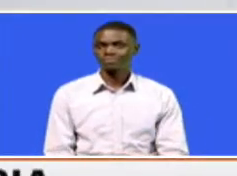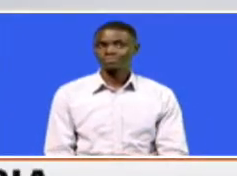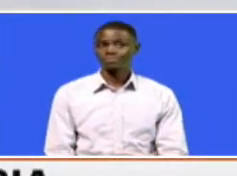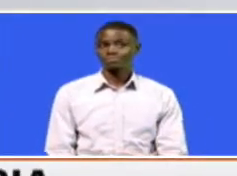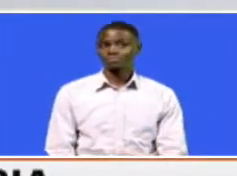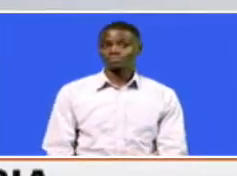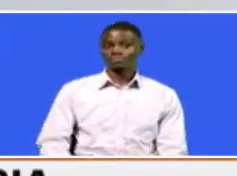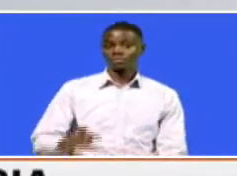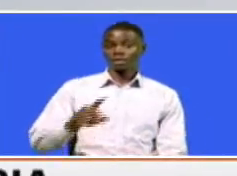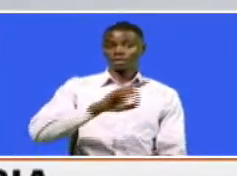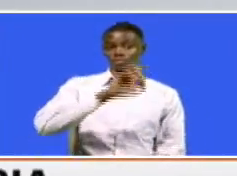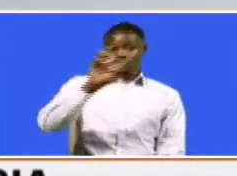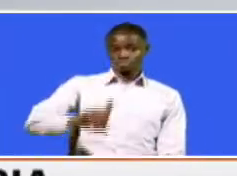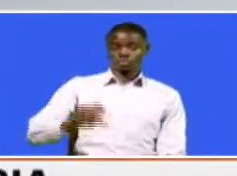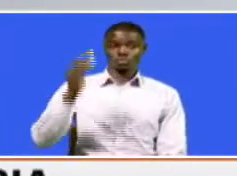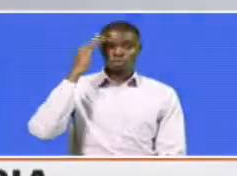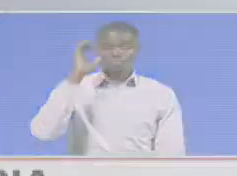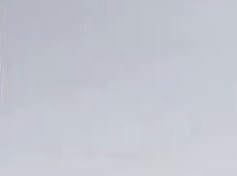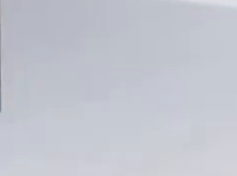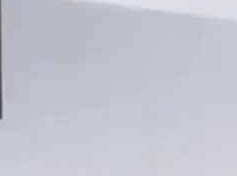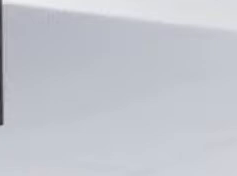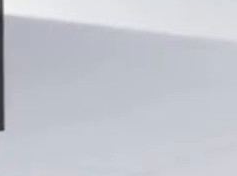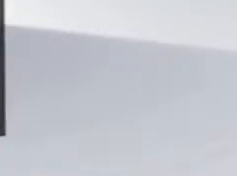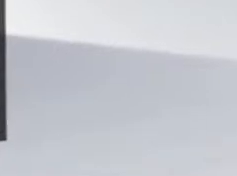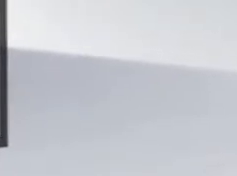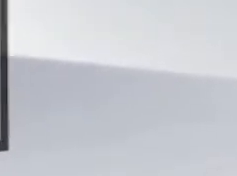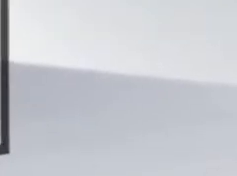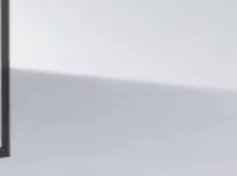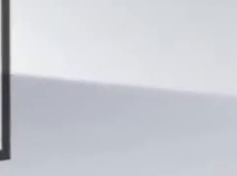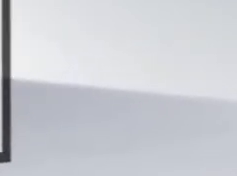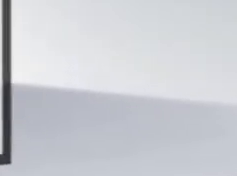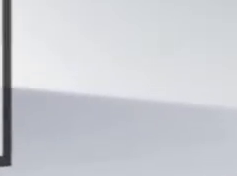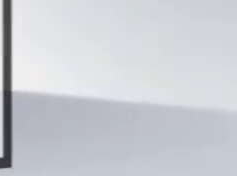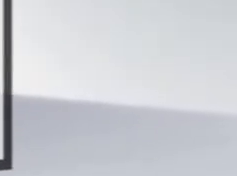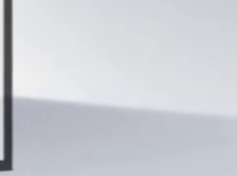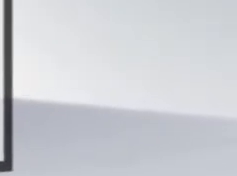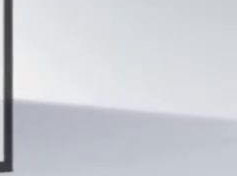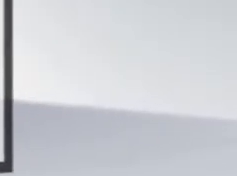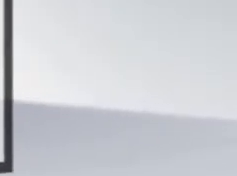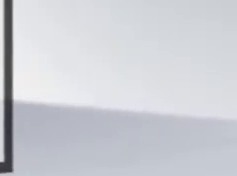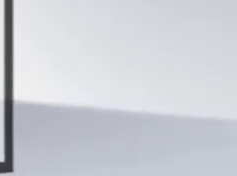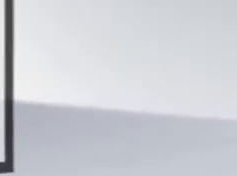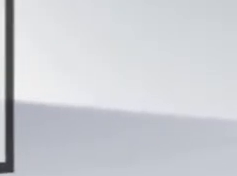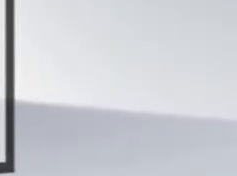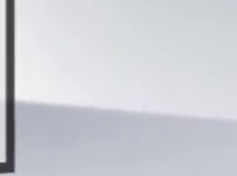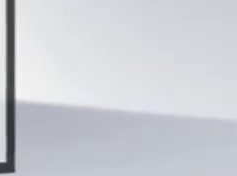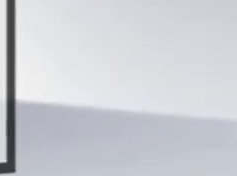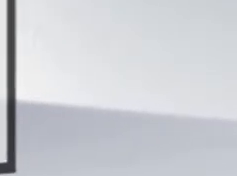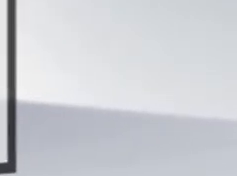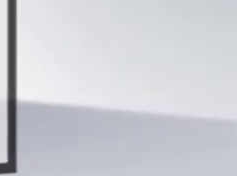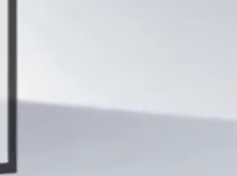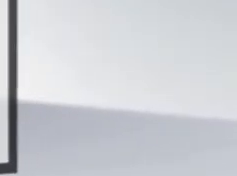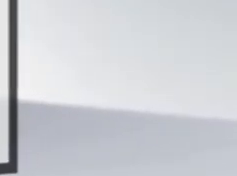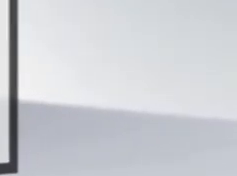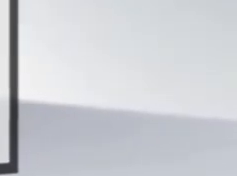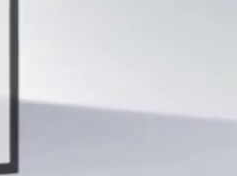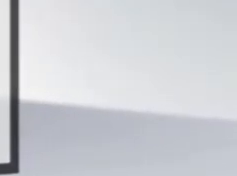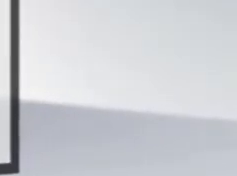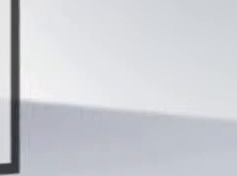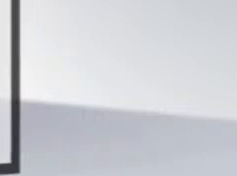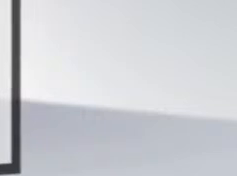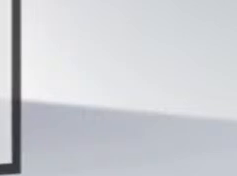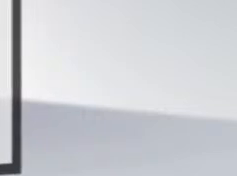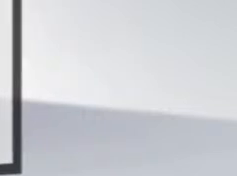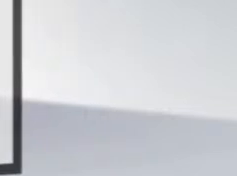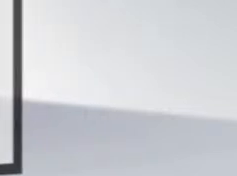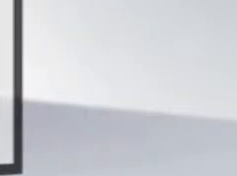Je, wajua kwamba mmoja kati ya wanawake watatu amenyanyaswa kingono kabla afike umri wa miaka 18? Haya ni kulingana na utafiti